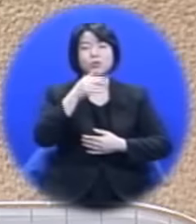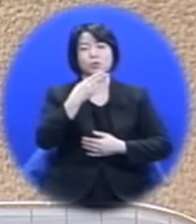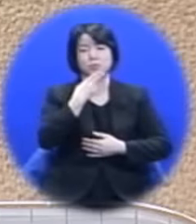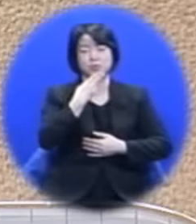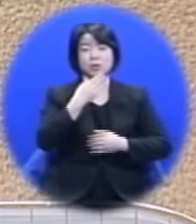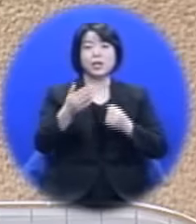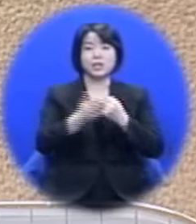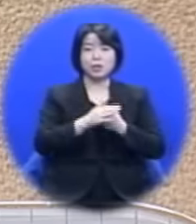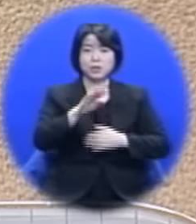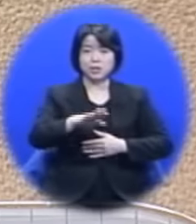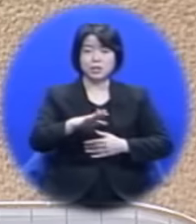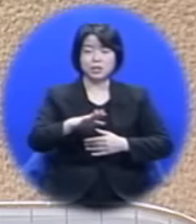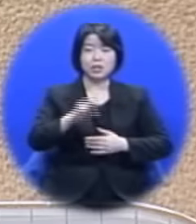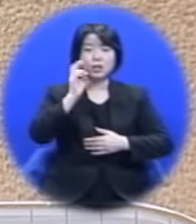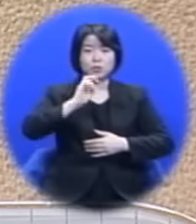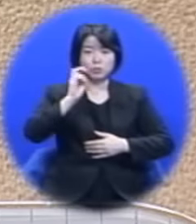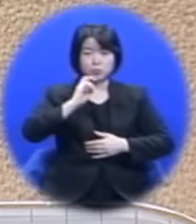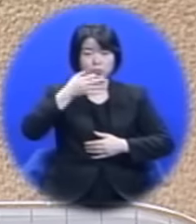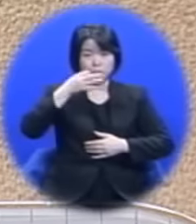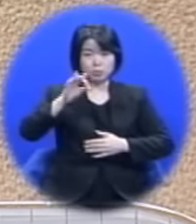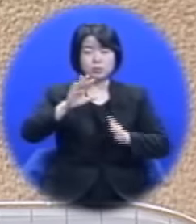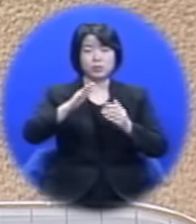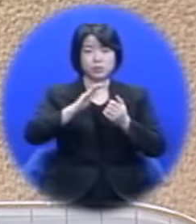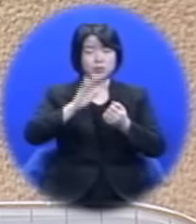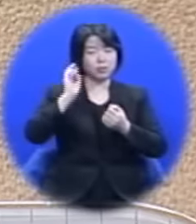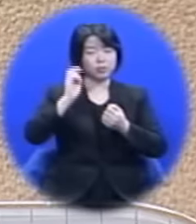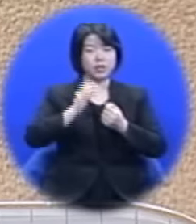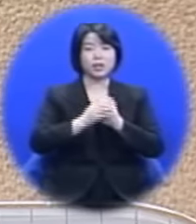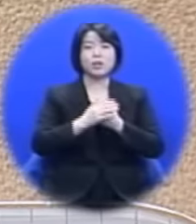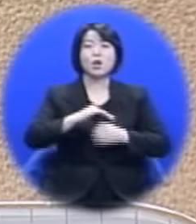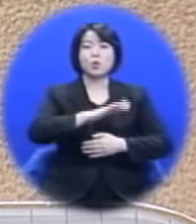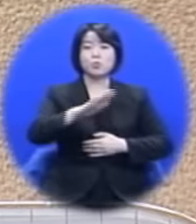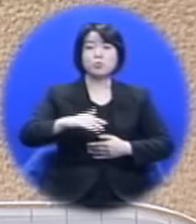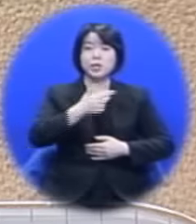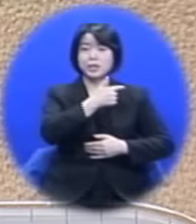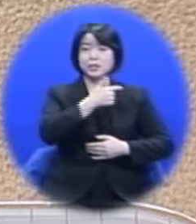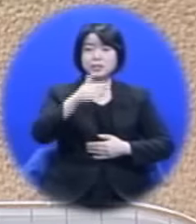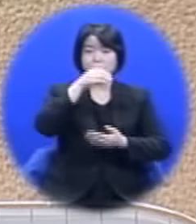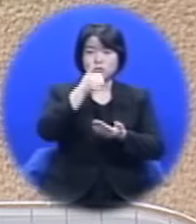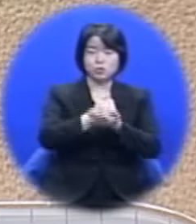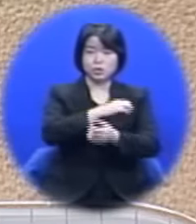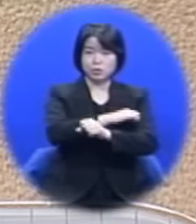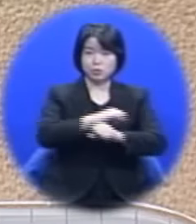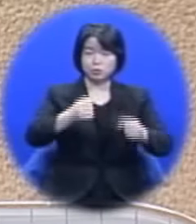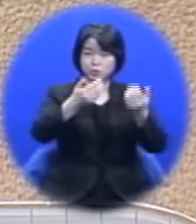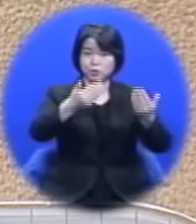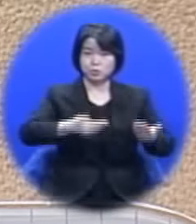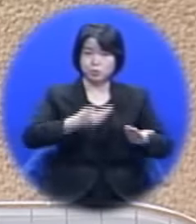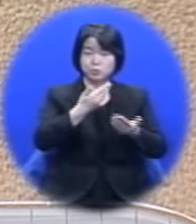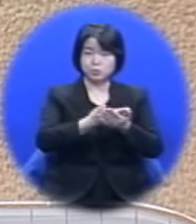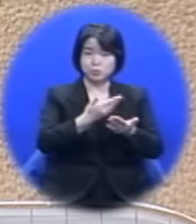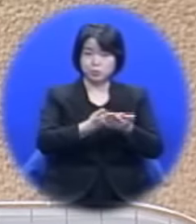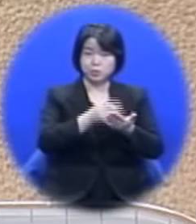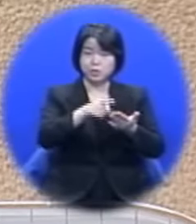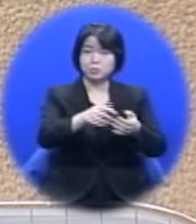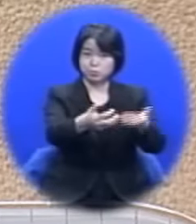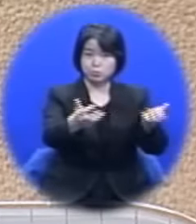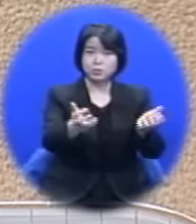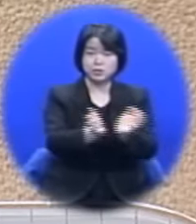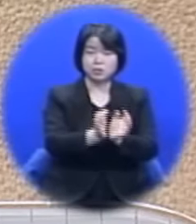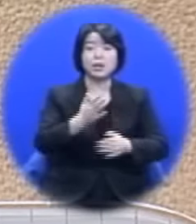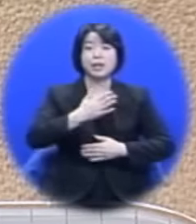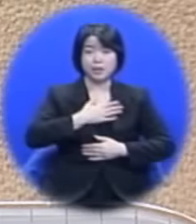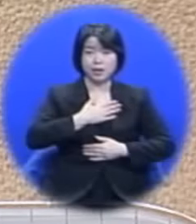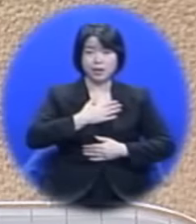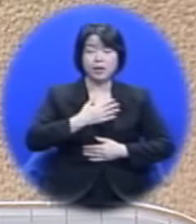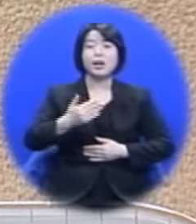곡을 이제 부를 텐데 우리의 큰 죄 용서하시고이 부분에 가서는 내가